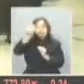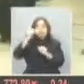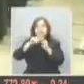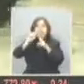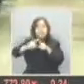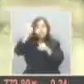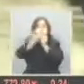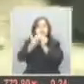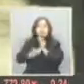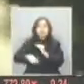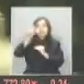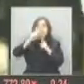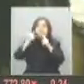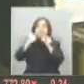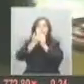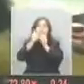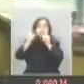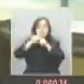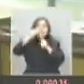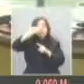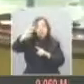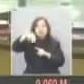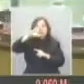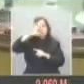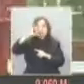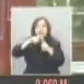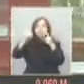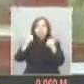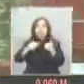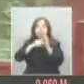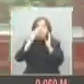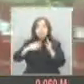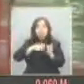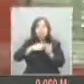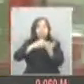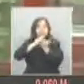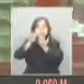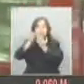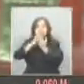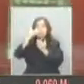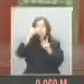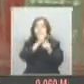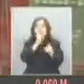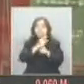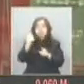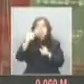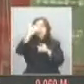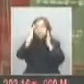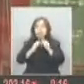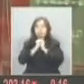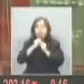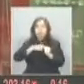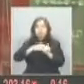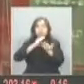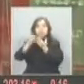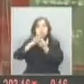เดียวอยู่ที่กรำลบประมาณ 1,500าทแต่ไมได้ทำให้คามต้การซื้อของประชาชลลลงแ้แต่น้อยเช่าจีนยแ่ซือทองเพรา